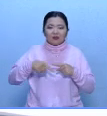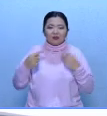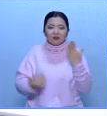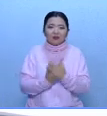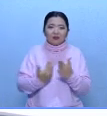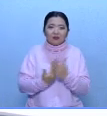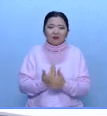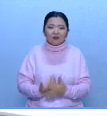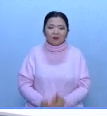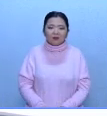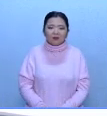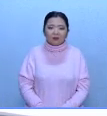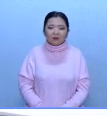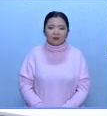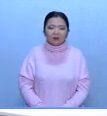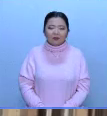материалында.